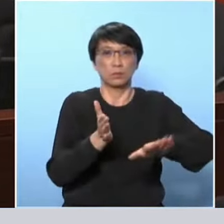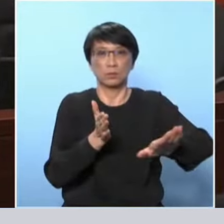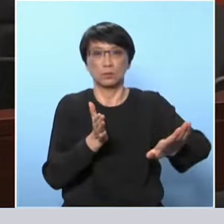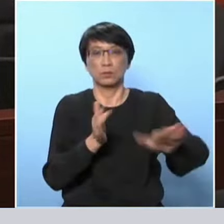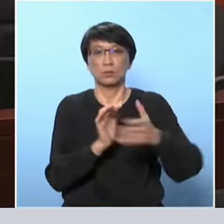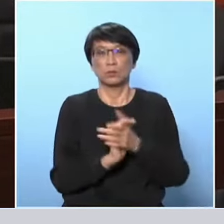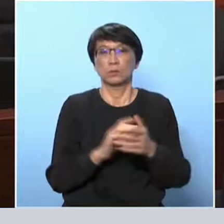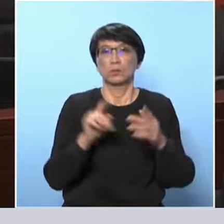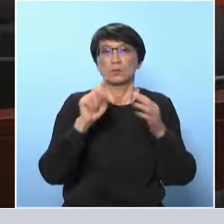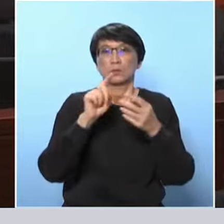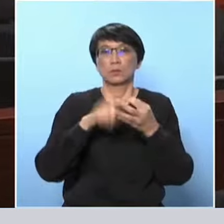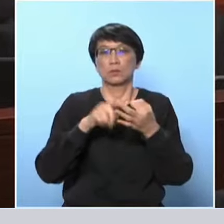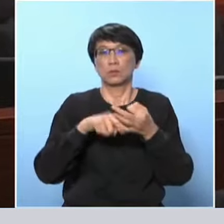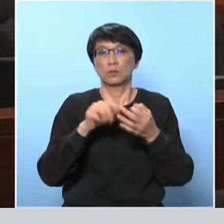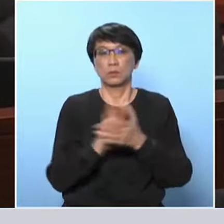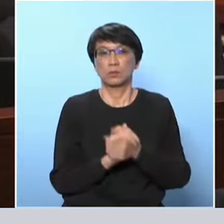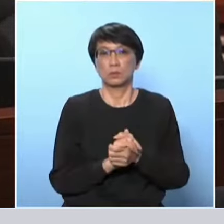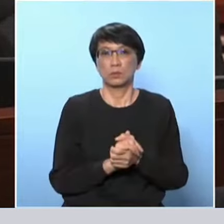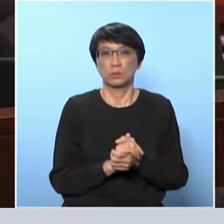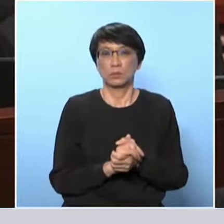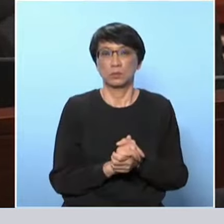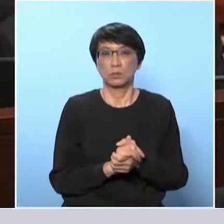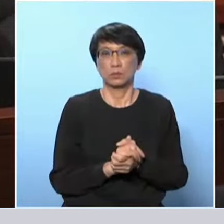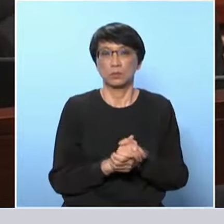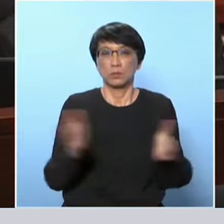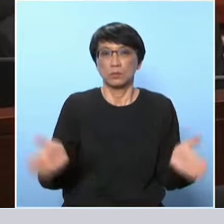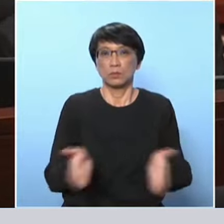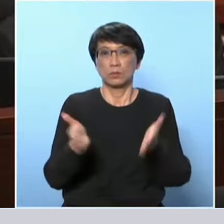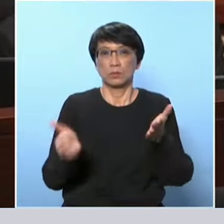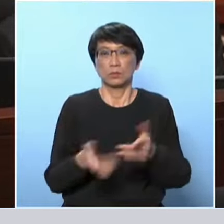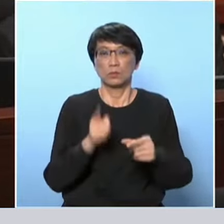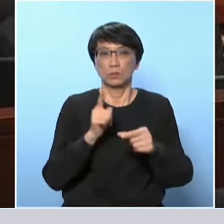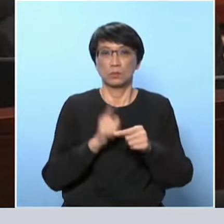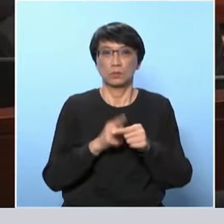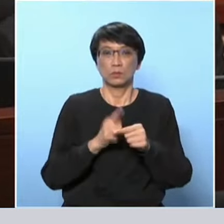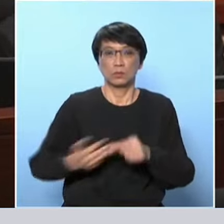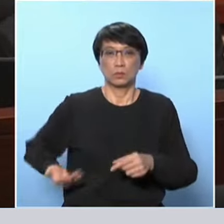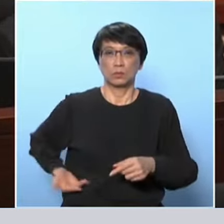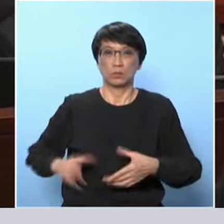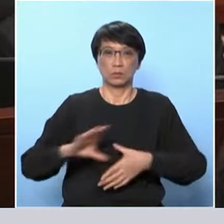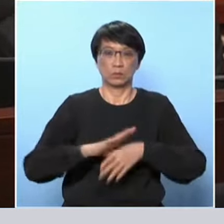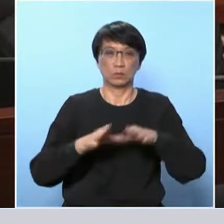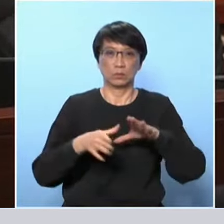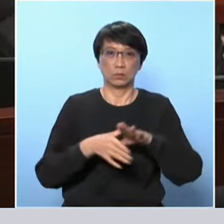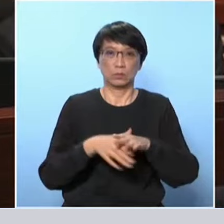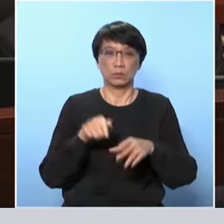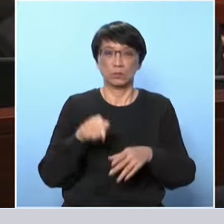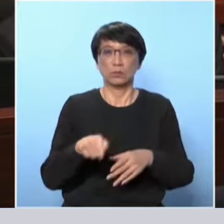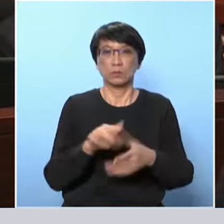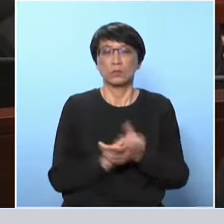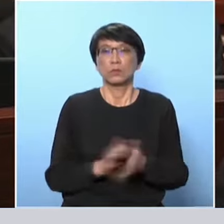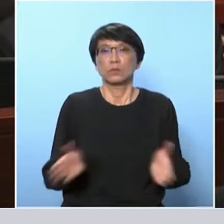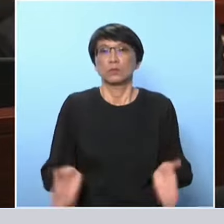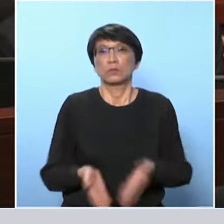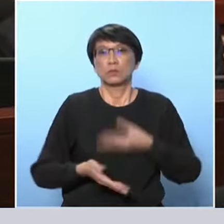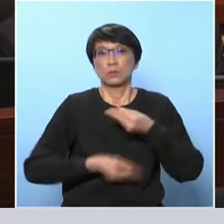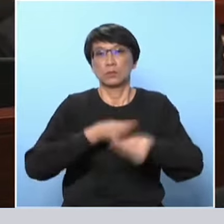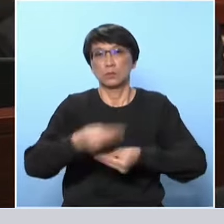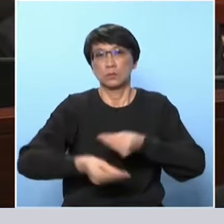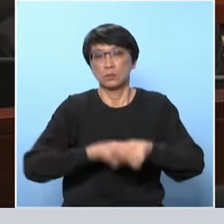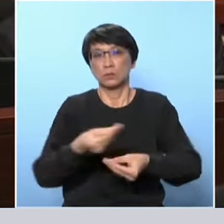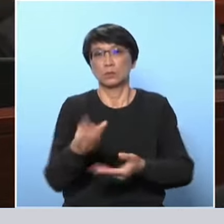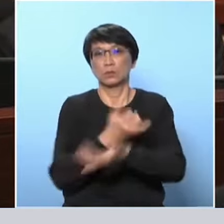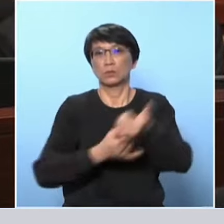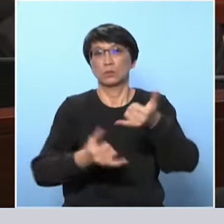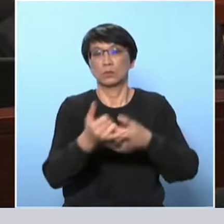詳細我唔多講，其實佢內容咧都係一個好好嘅傳播中華文化、非常豐富嘅一個咁嘅一個文化傳承嘅一個表演